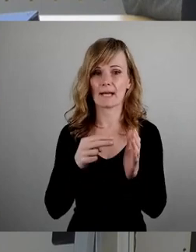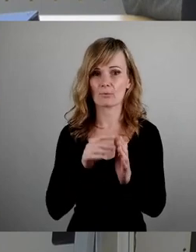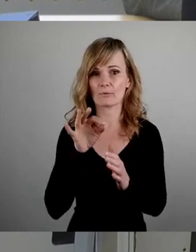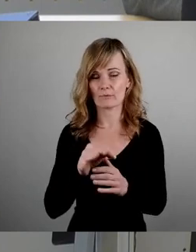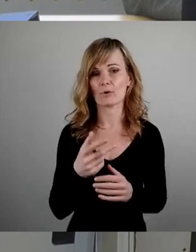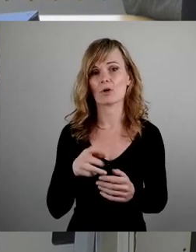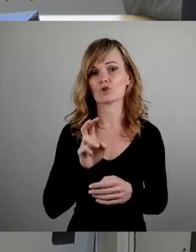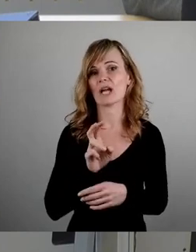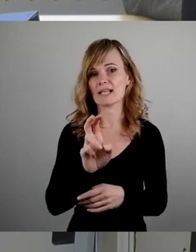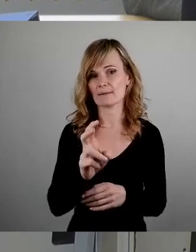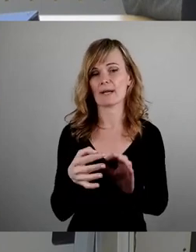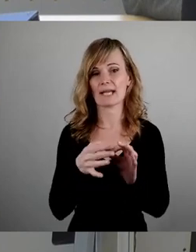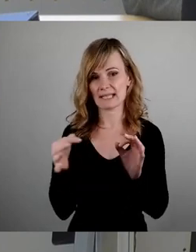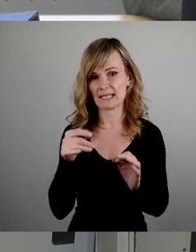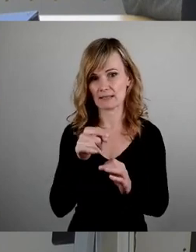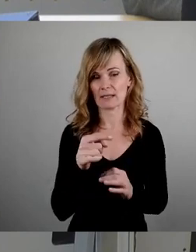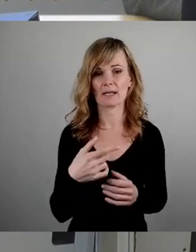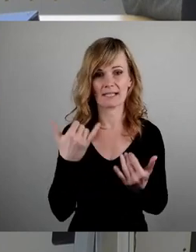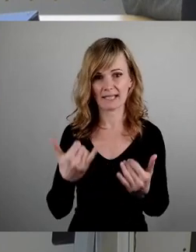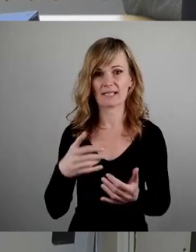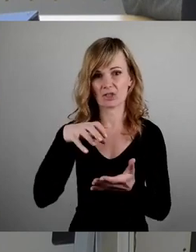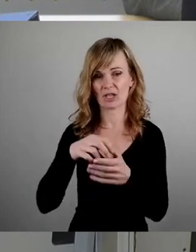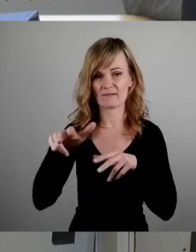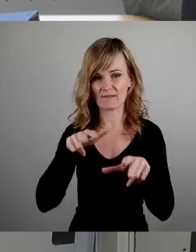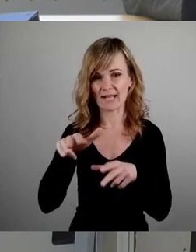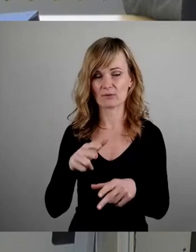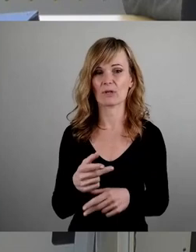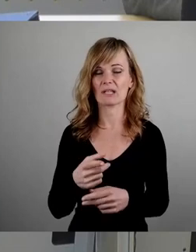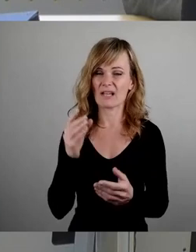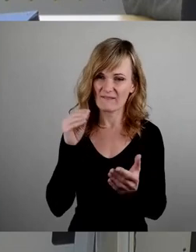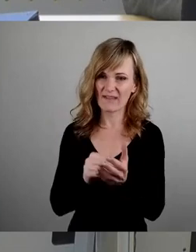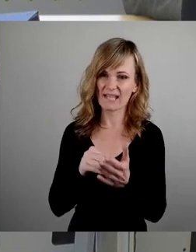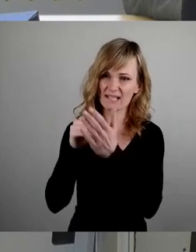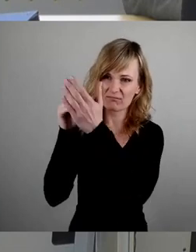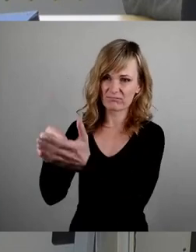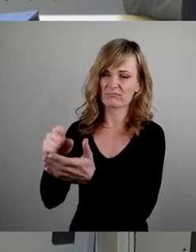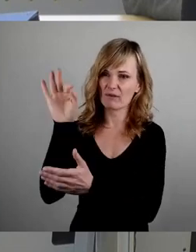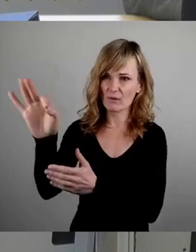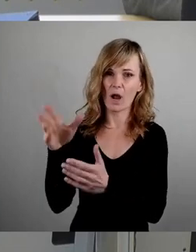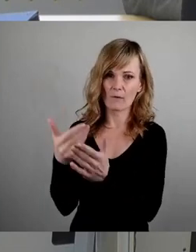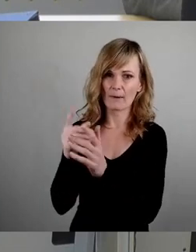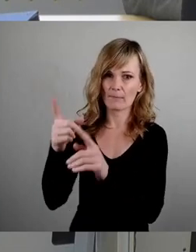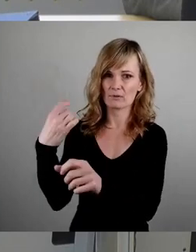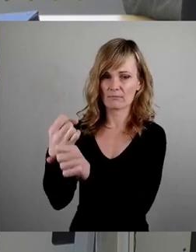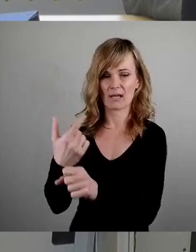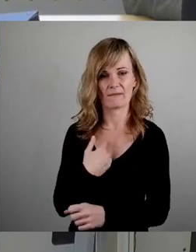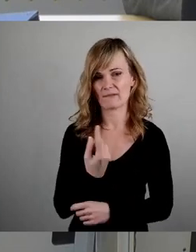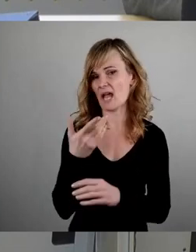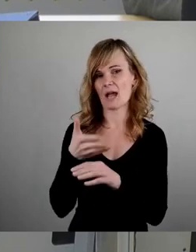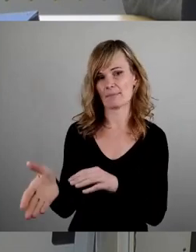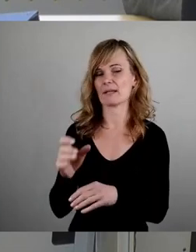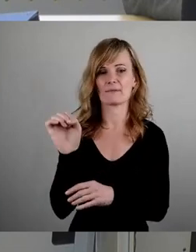Straßenbahnlinie jetzt der Stadtverwaltung verbindlich ins Hausaufgabenheft zu schreiben, das lehnen wir ab. Und zwar aus dem Grund, weil